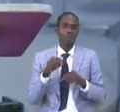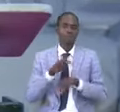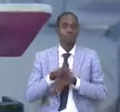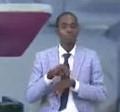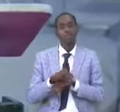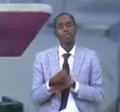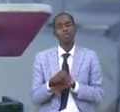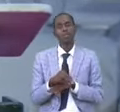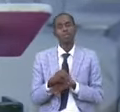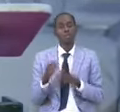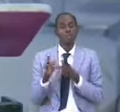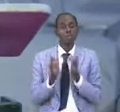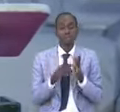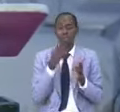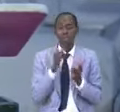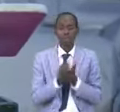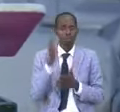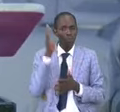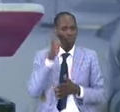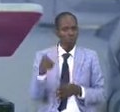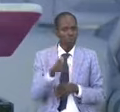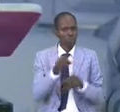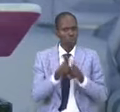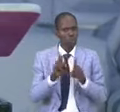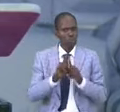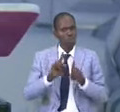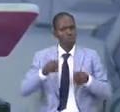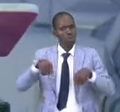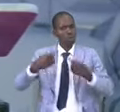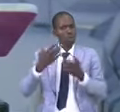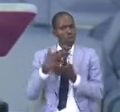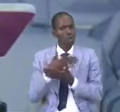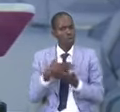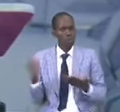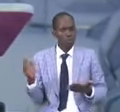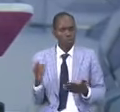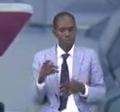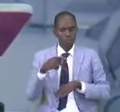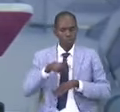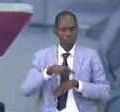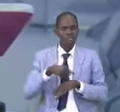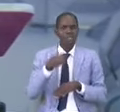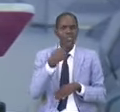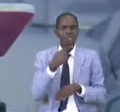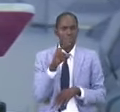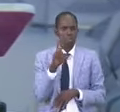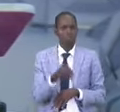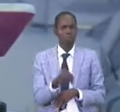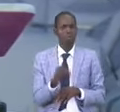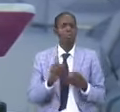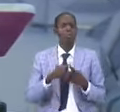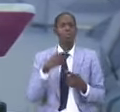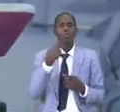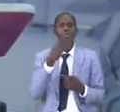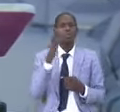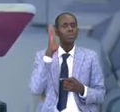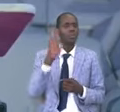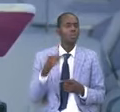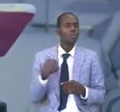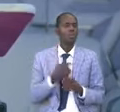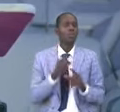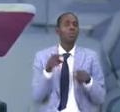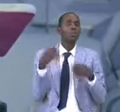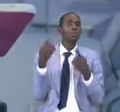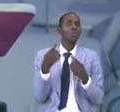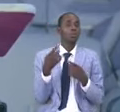pas vous aussi vous en avez bien dit non à qui renon deuxième élément la détermination